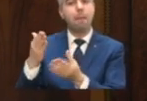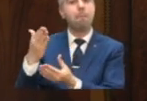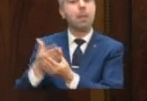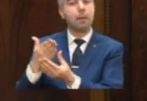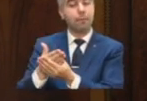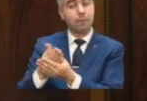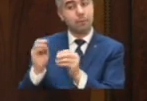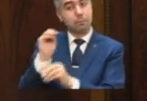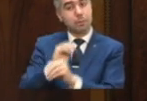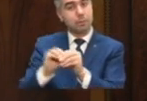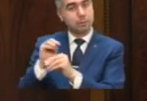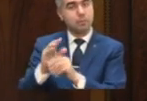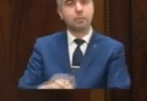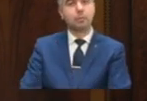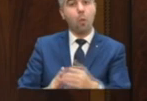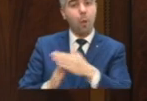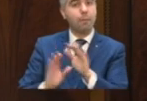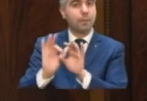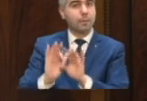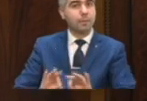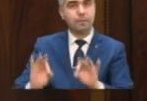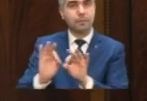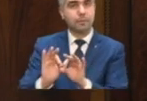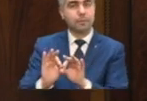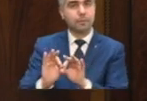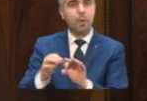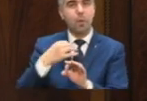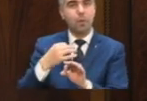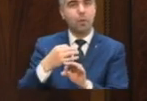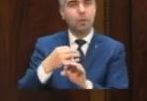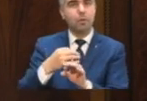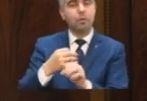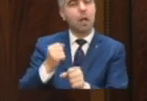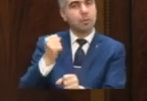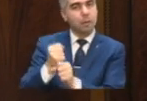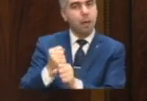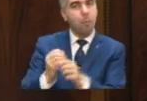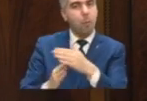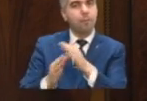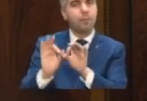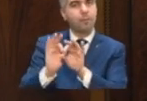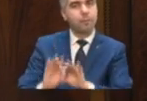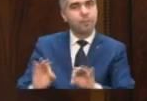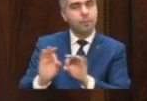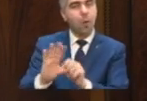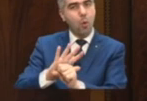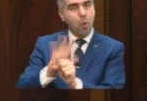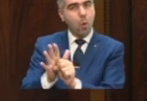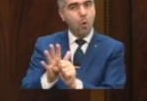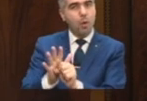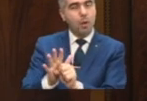وقفناش. علاش؟ حيت كنا كنقولوا راه خصنا نوجدوا ما خصناش نوقفوا باش ملي ما تبقاش الجائحه ولا